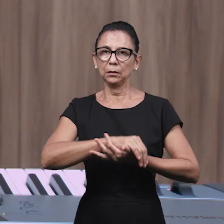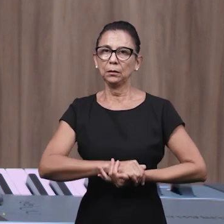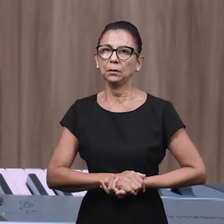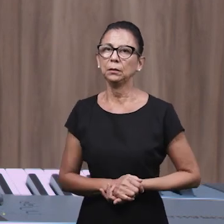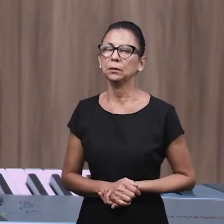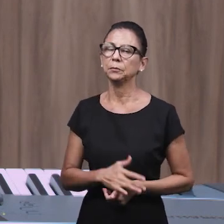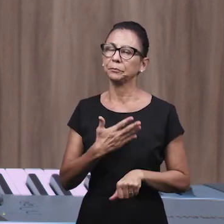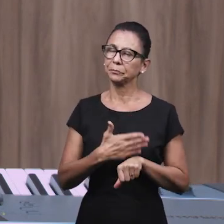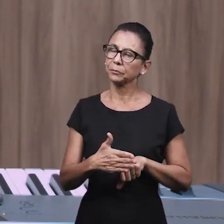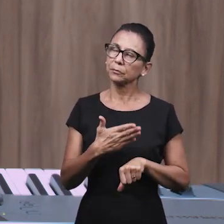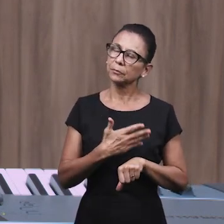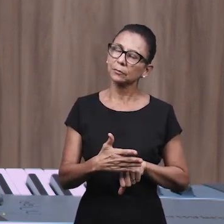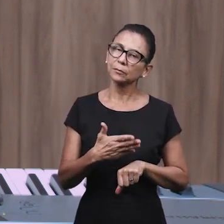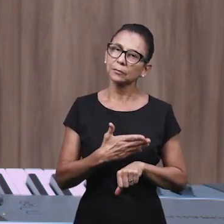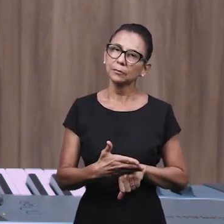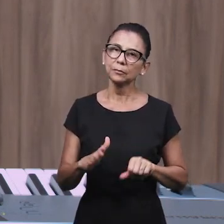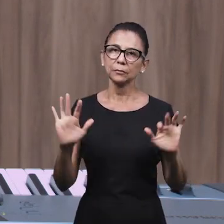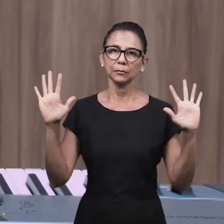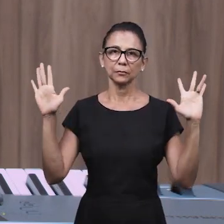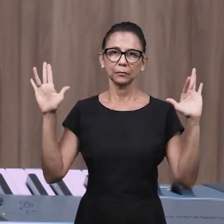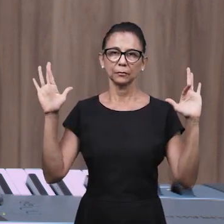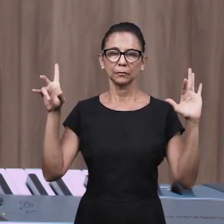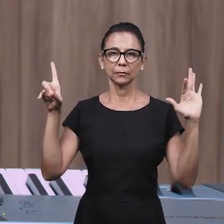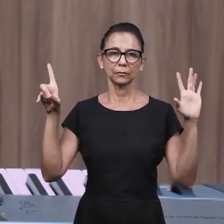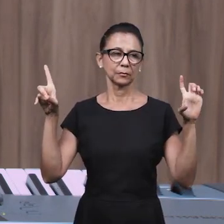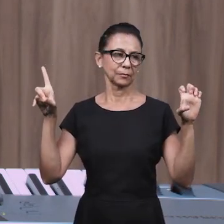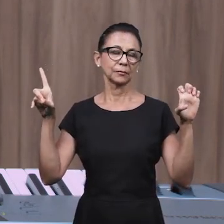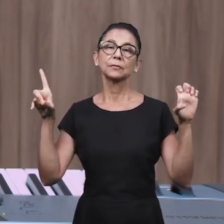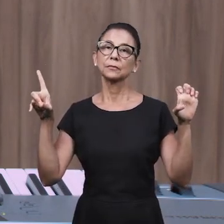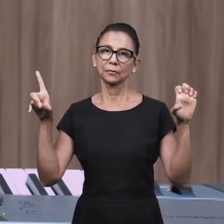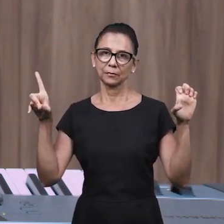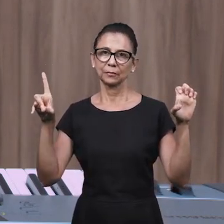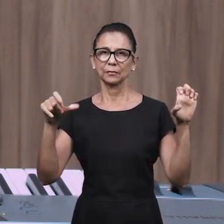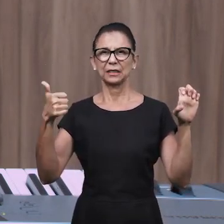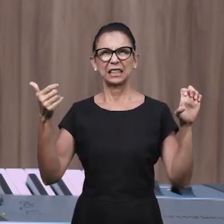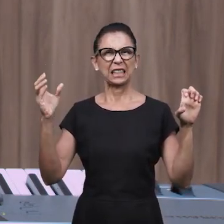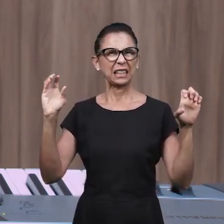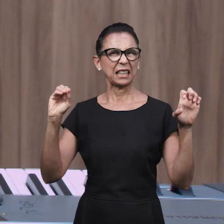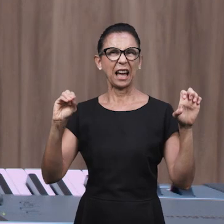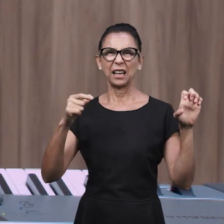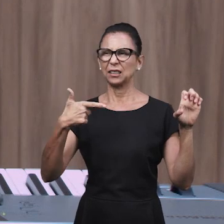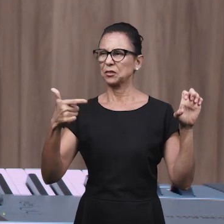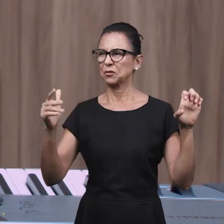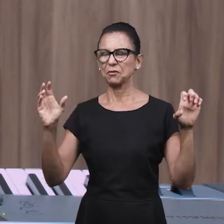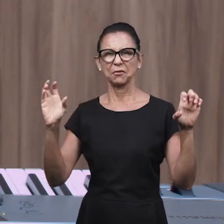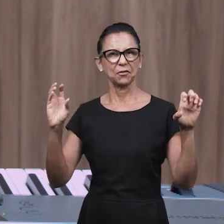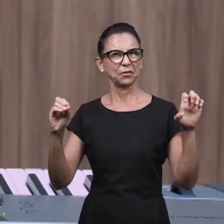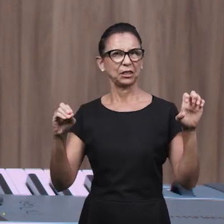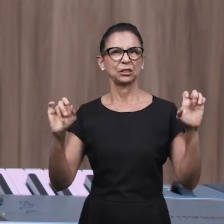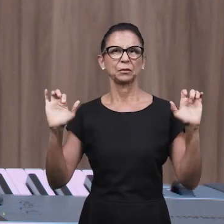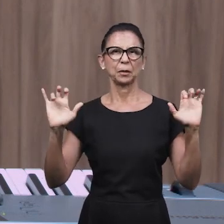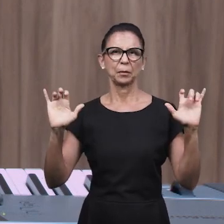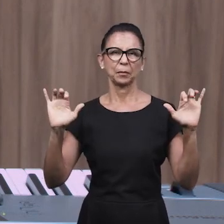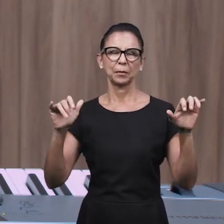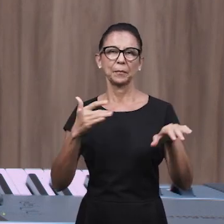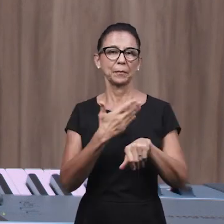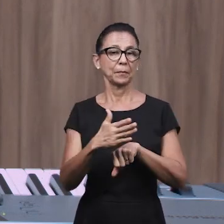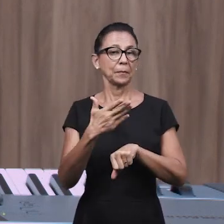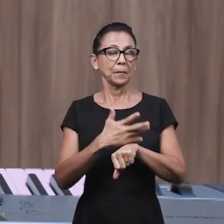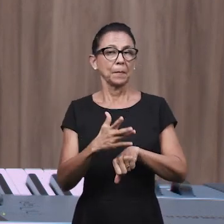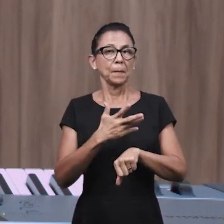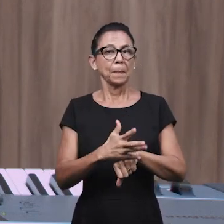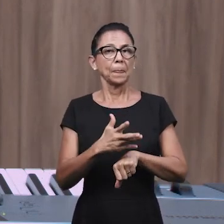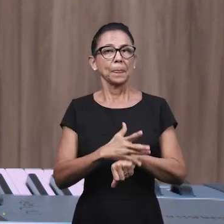ligne. Nous pouvons nous entraîner beaucoup de fois, si bien la main droite comme la main gauche. Ça ne